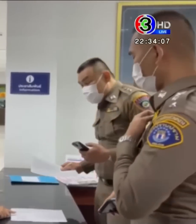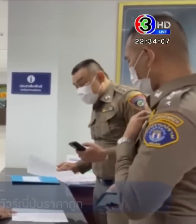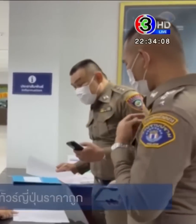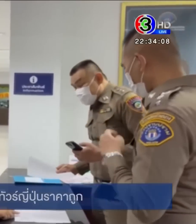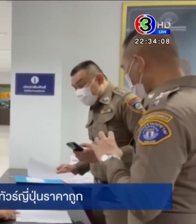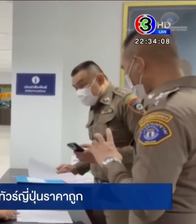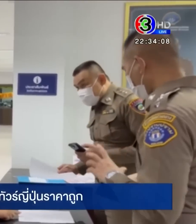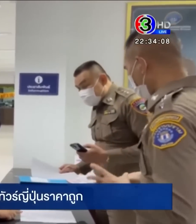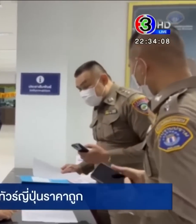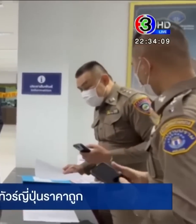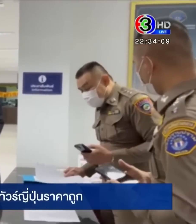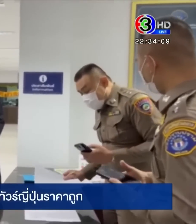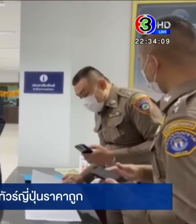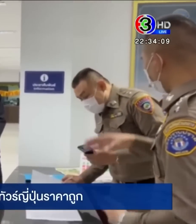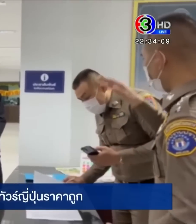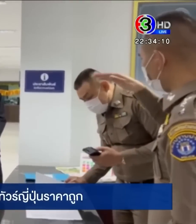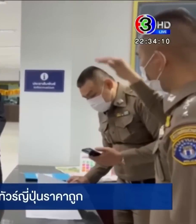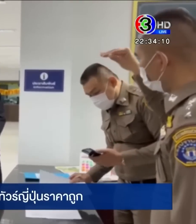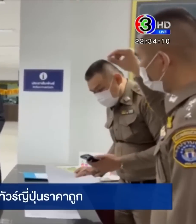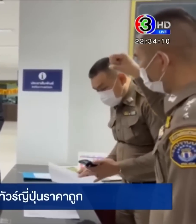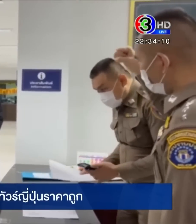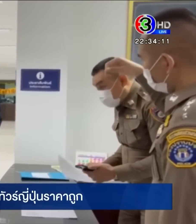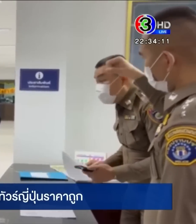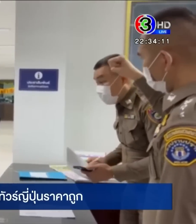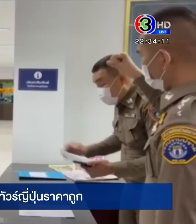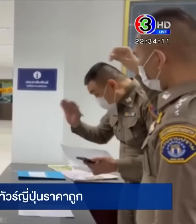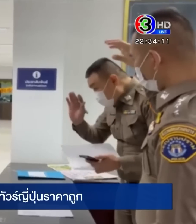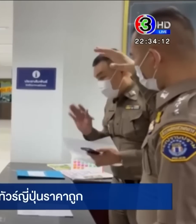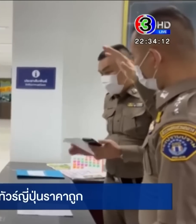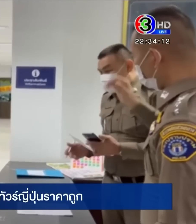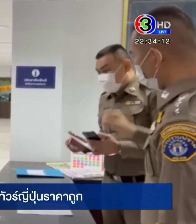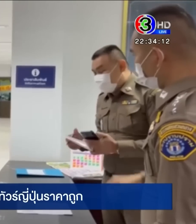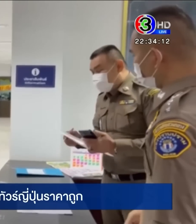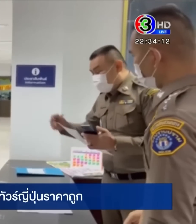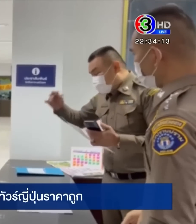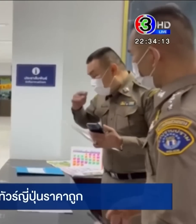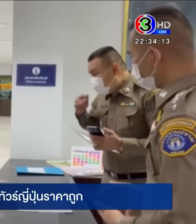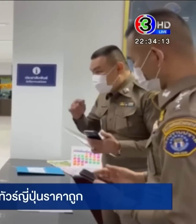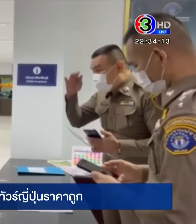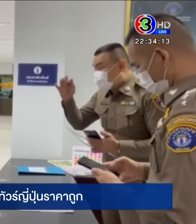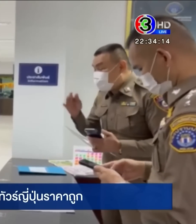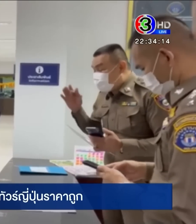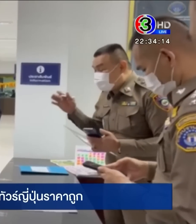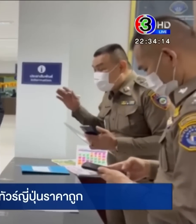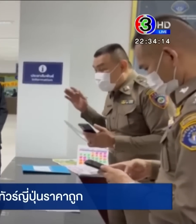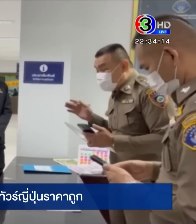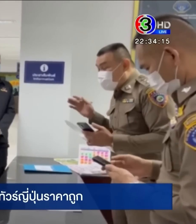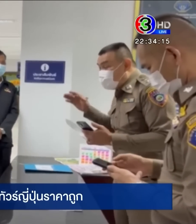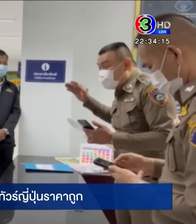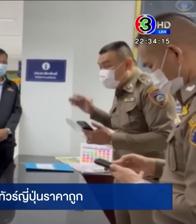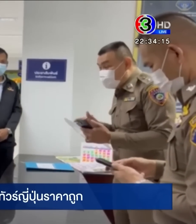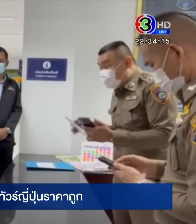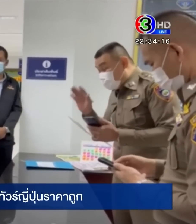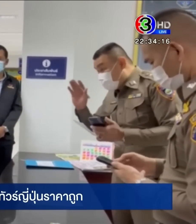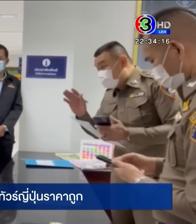นซี่นำเที่ยวได้รวมตัวกันเข้ามาแจ้งความต่อตำรวจสอบสวนกลางให้ดำเนินคดีเนื่องจากช่วงโควิด-19 ผู้ประกอบการบ